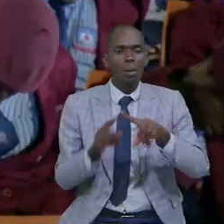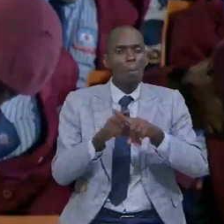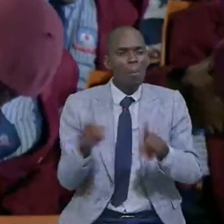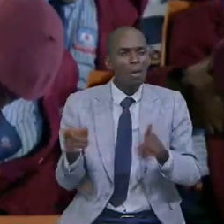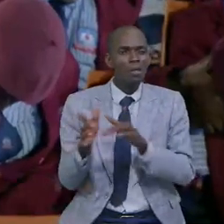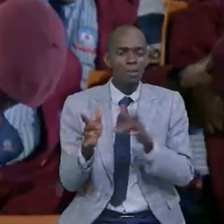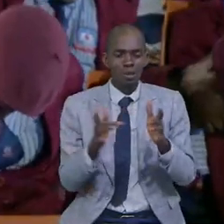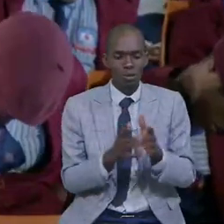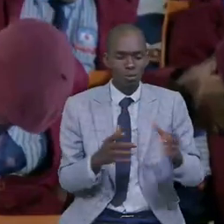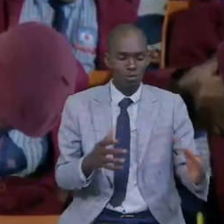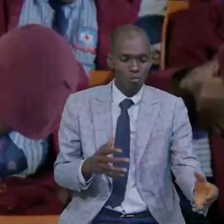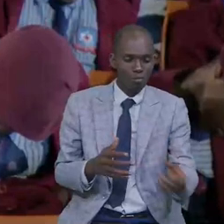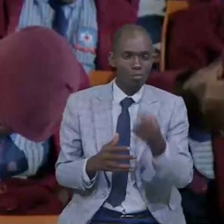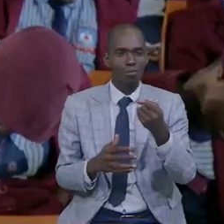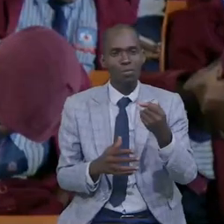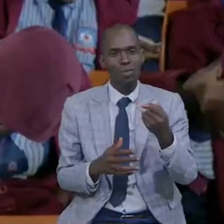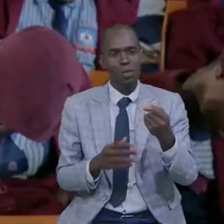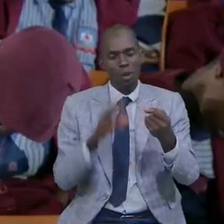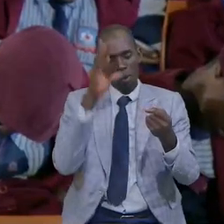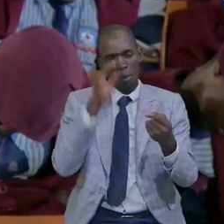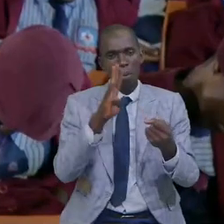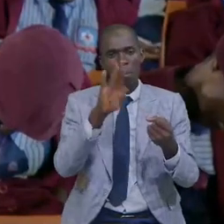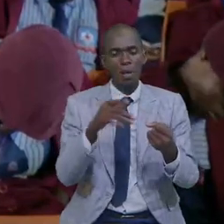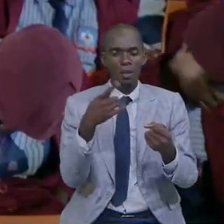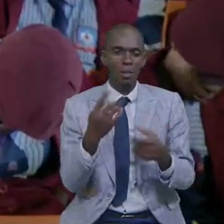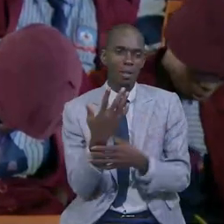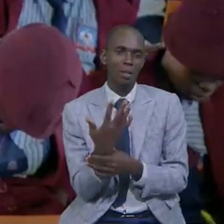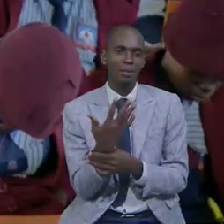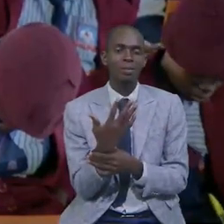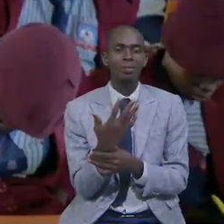mais Jésus l'ayant pris par la main